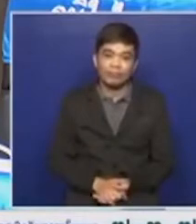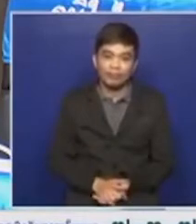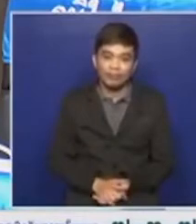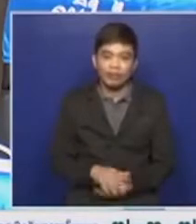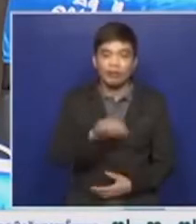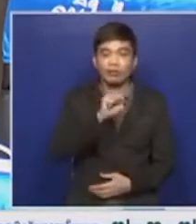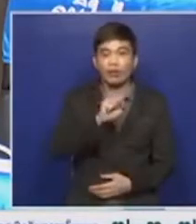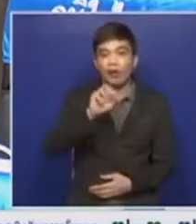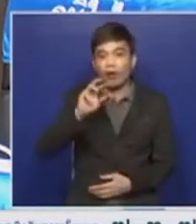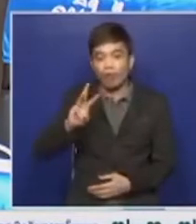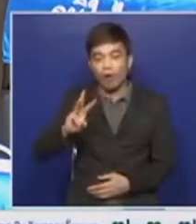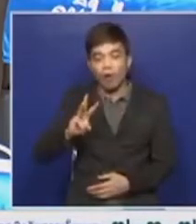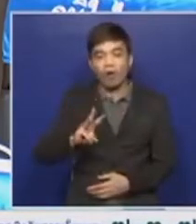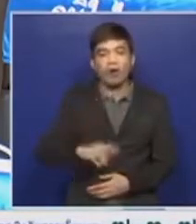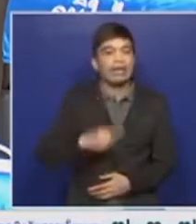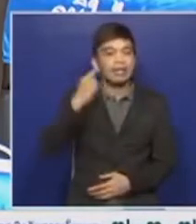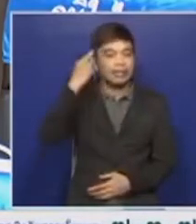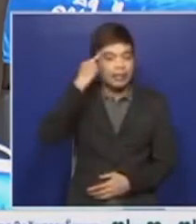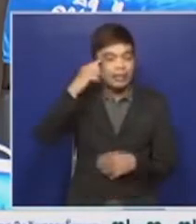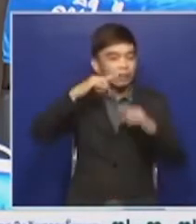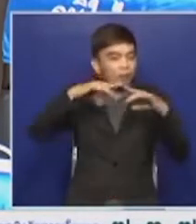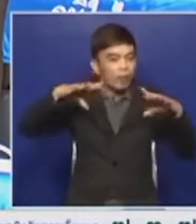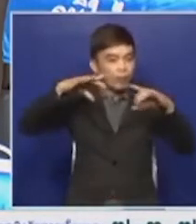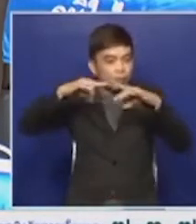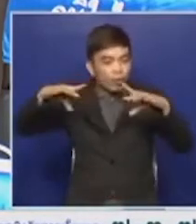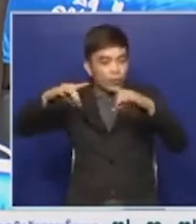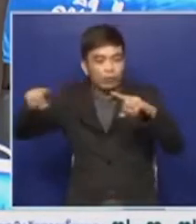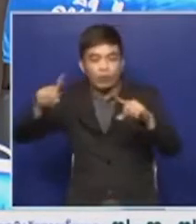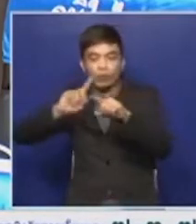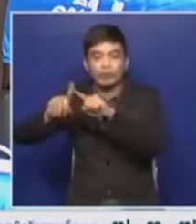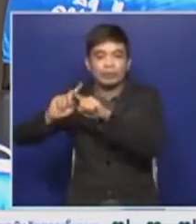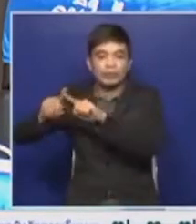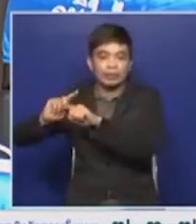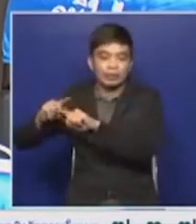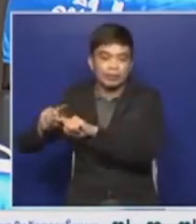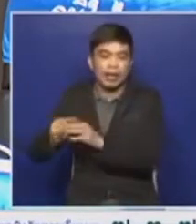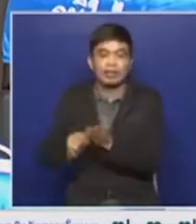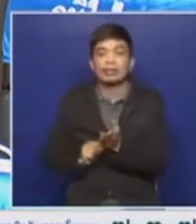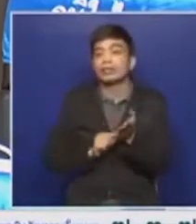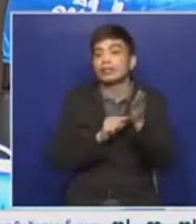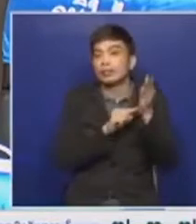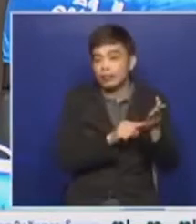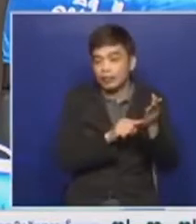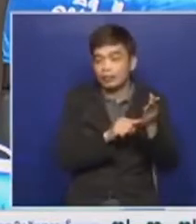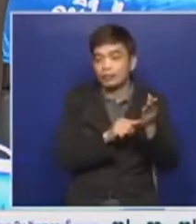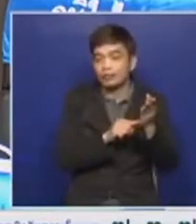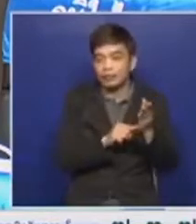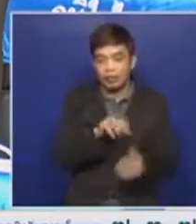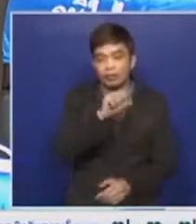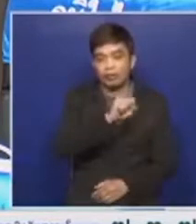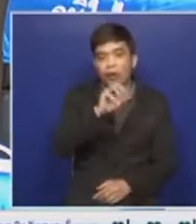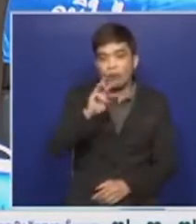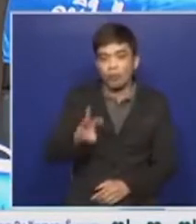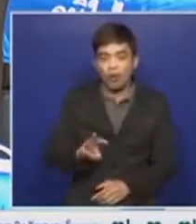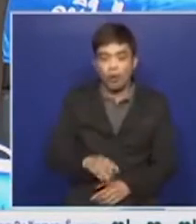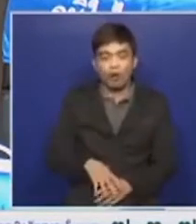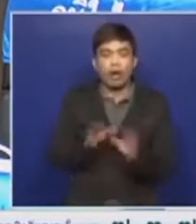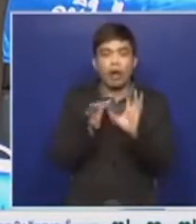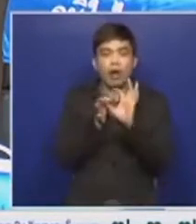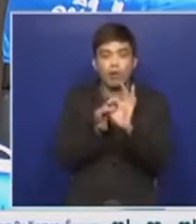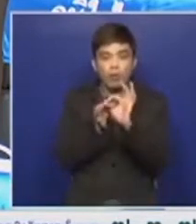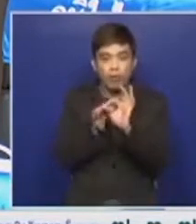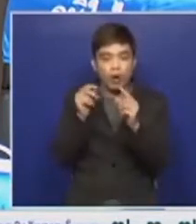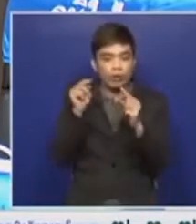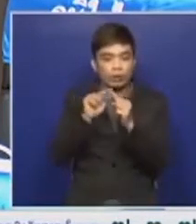ของสวต่อล่างต่างๆที่ฝ่ายค้านได้ยื่นกับต้องสะพายแห่งนี้สวหลายท่านยังเป็นกังวล